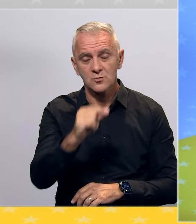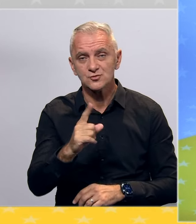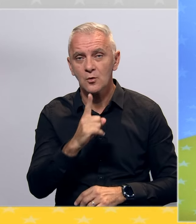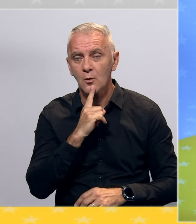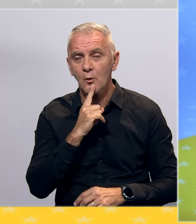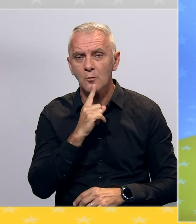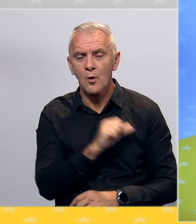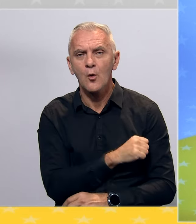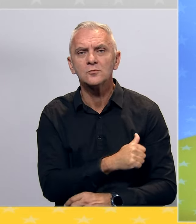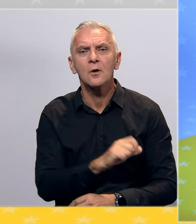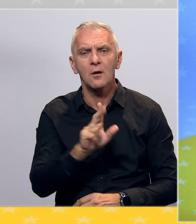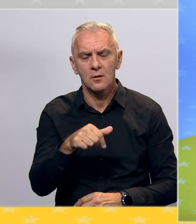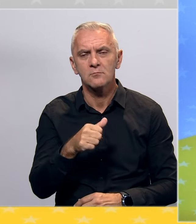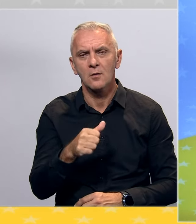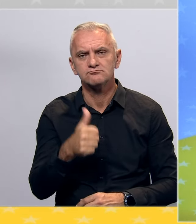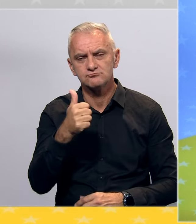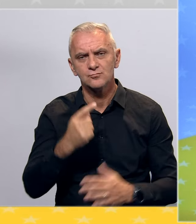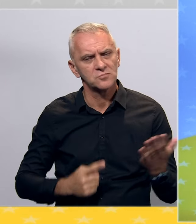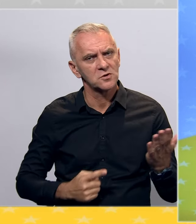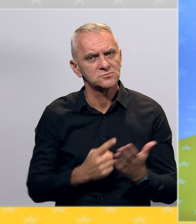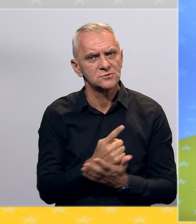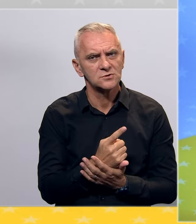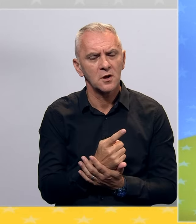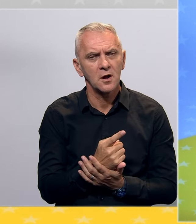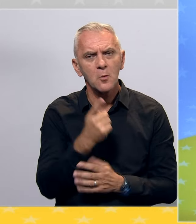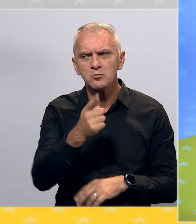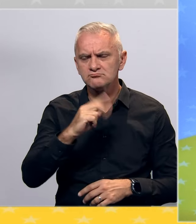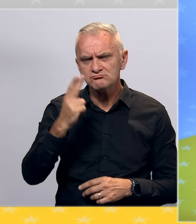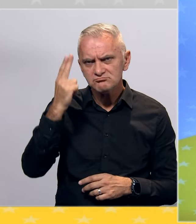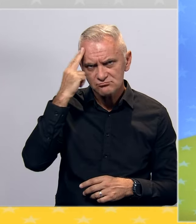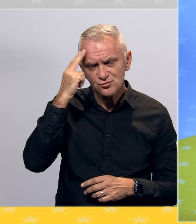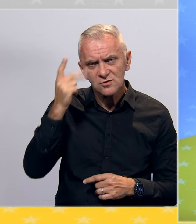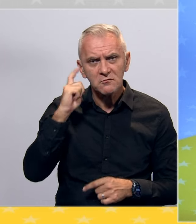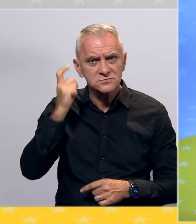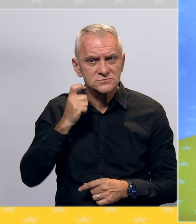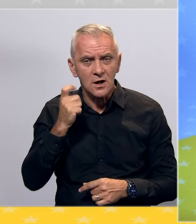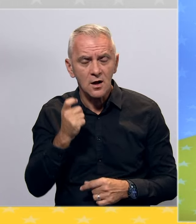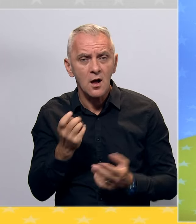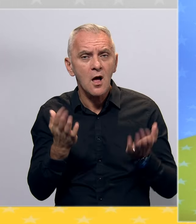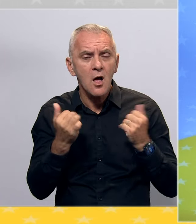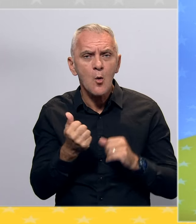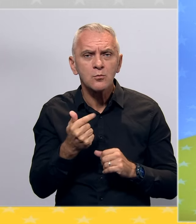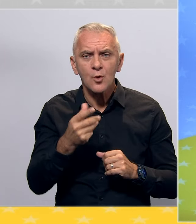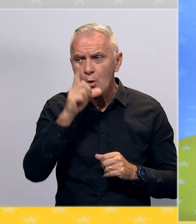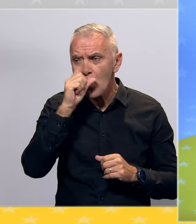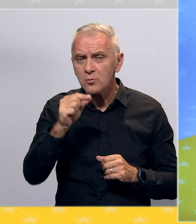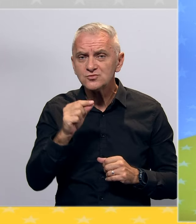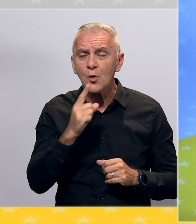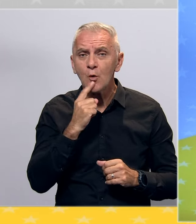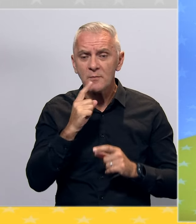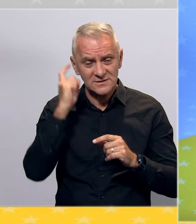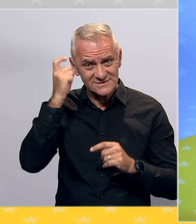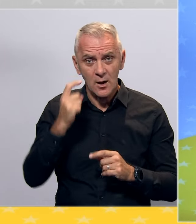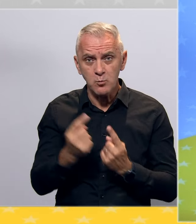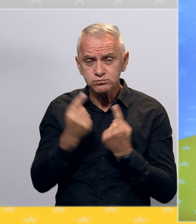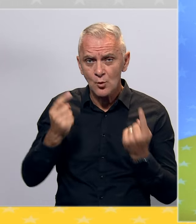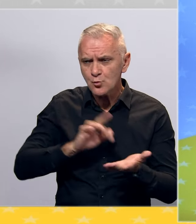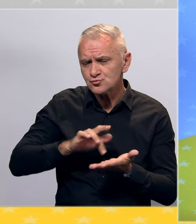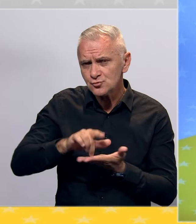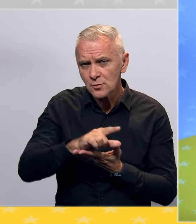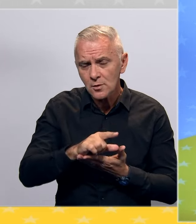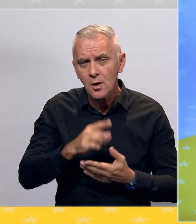kojima godinama bilježi dobre rezultate i gdje je prepoznatljiva stranka, iako je broj općina u kojima stranka postoji mnogo veći